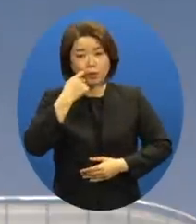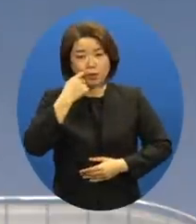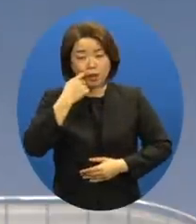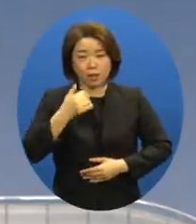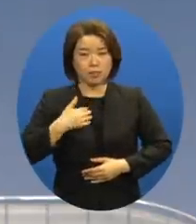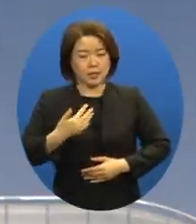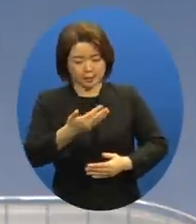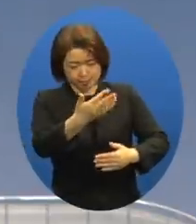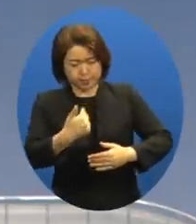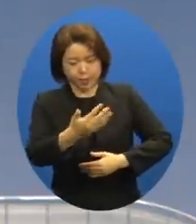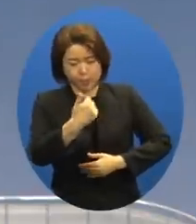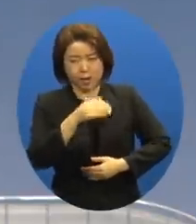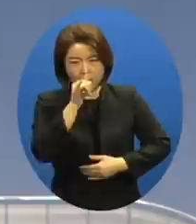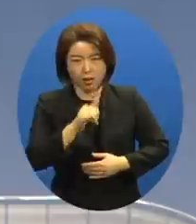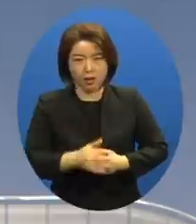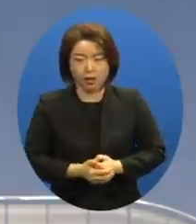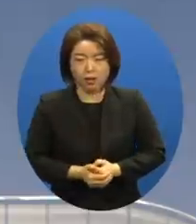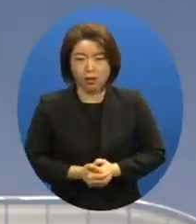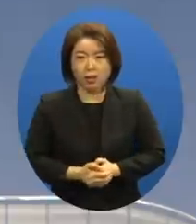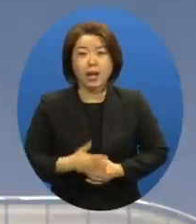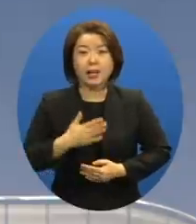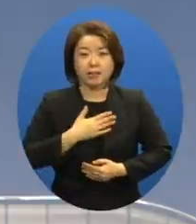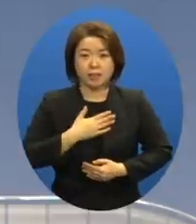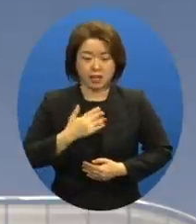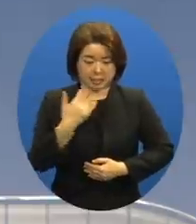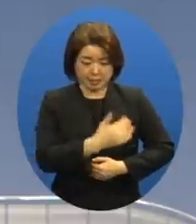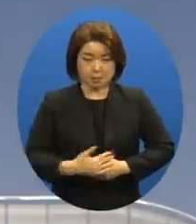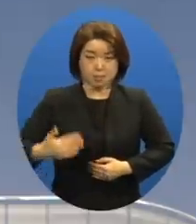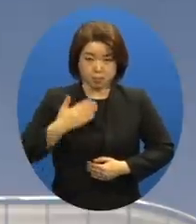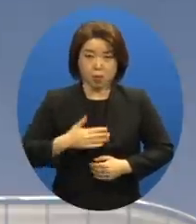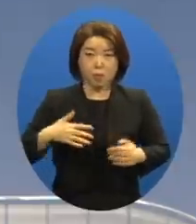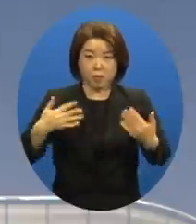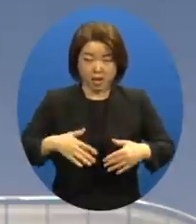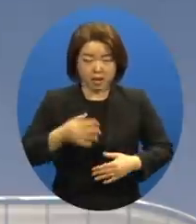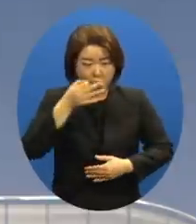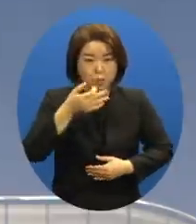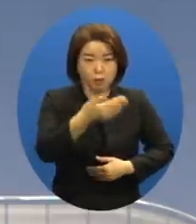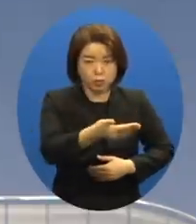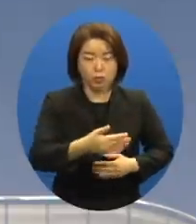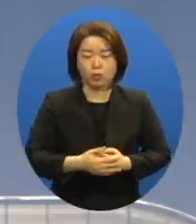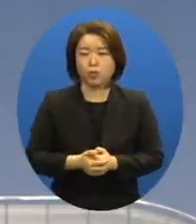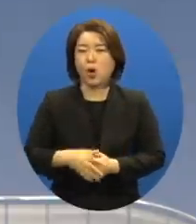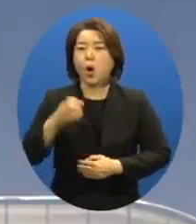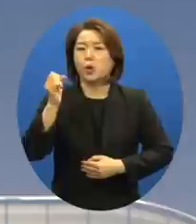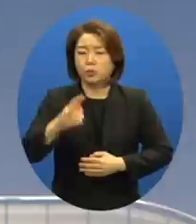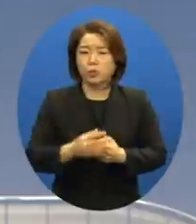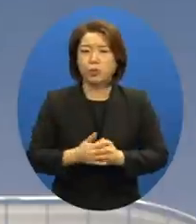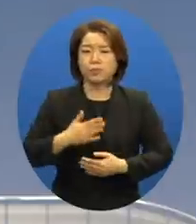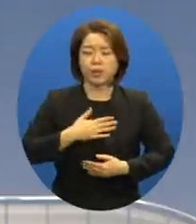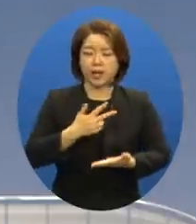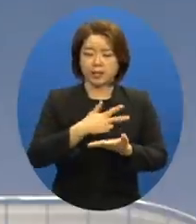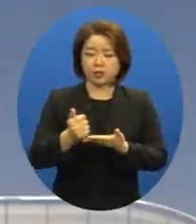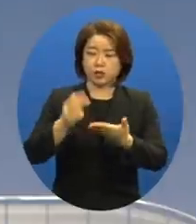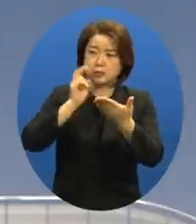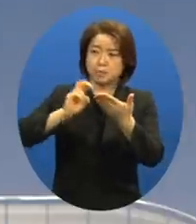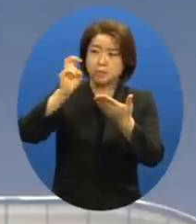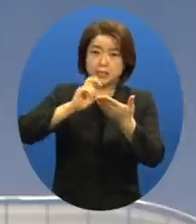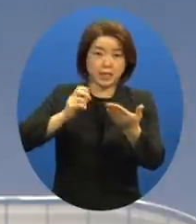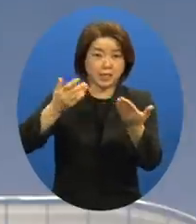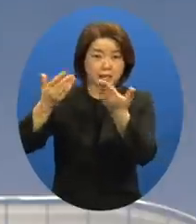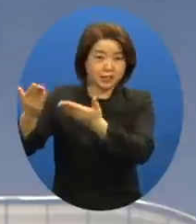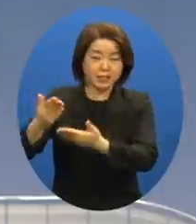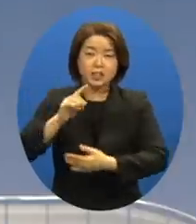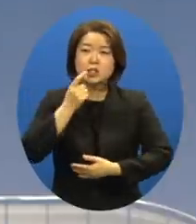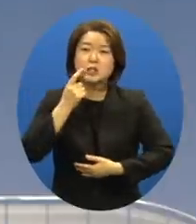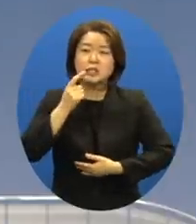보내 달라는 거예요 4 이 연약한 육신을 보여주고 그리고 내가 주님을 찬양하는 그런